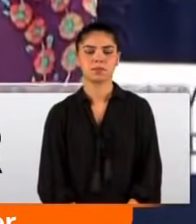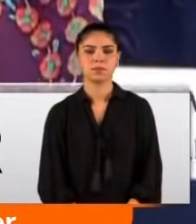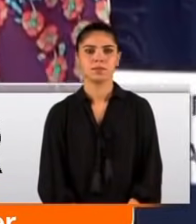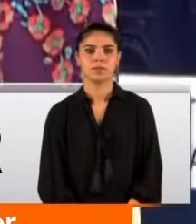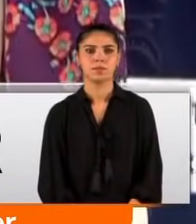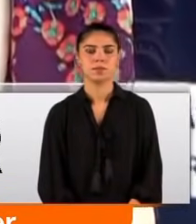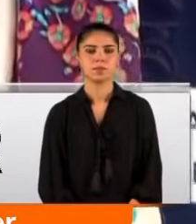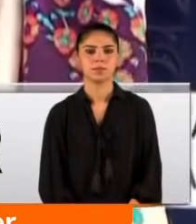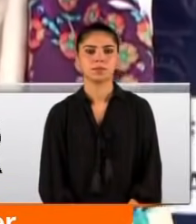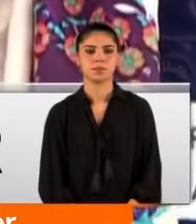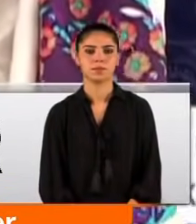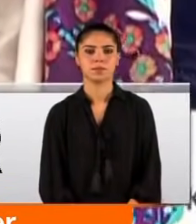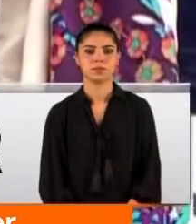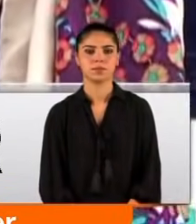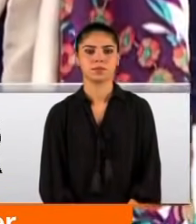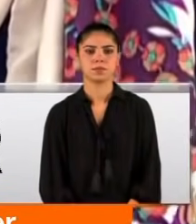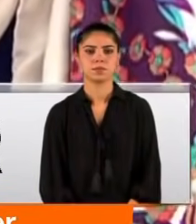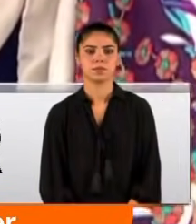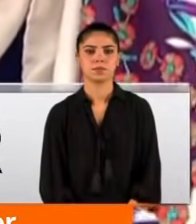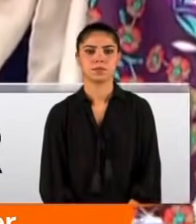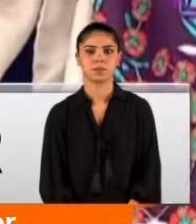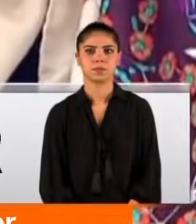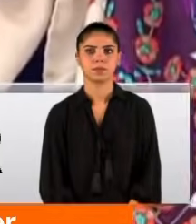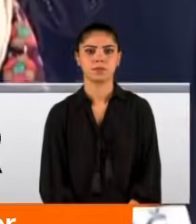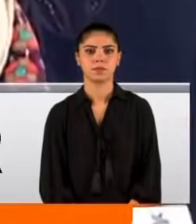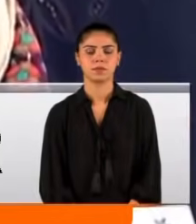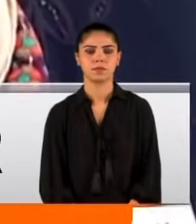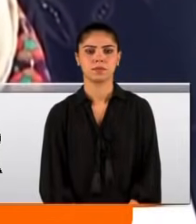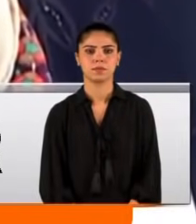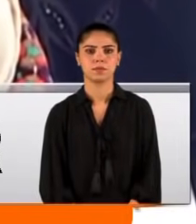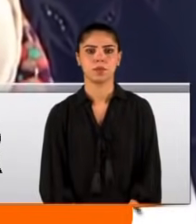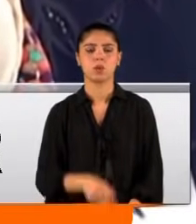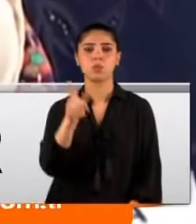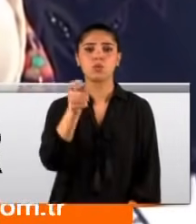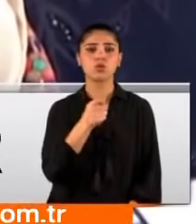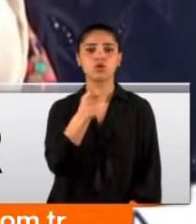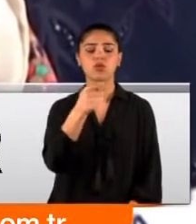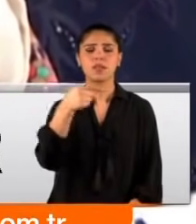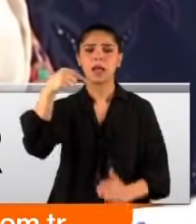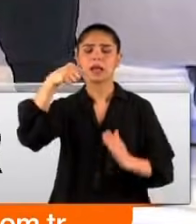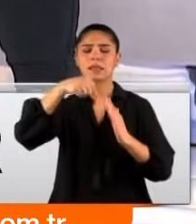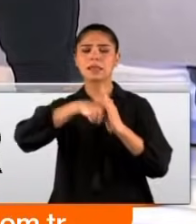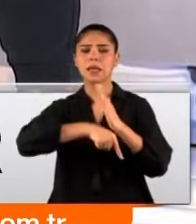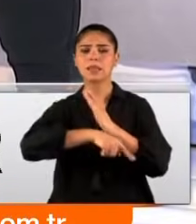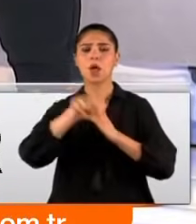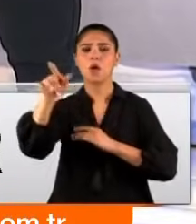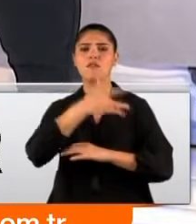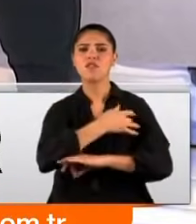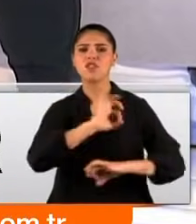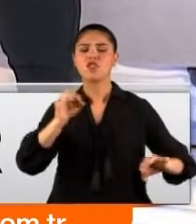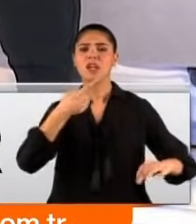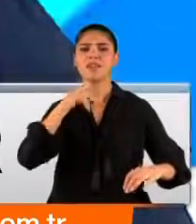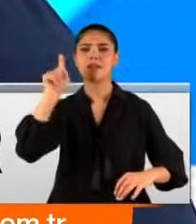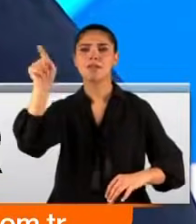ki. Sen kardeşin evde ölüyken bile dışarıya çıkabilecek kadar rahatsın. Vahşi cinayetin kara kutusu olan o vicdansız abla